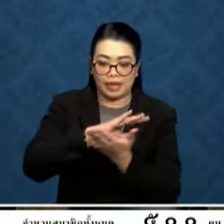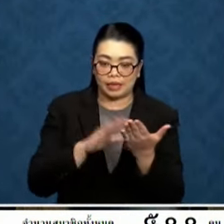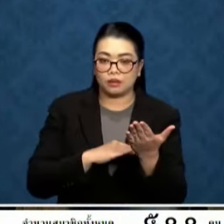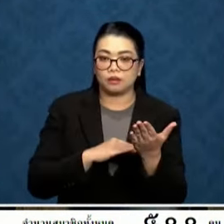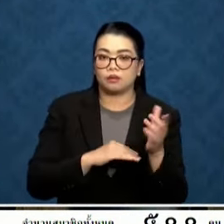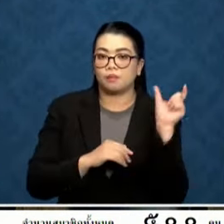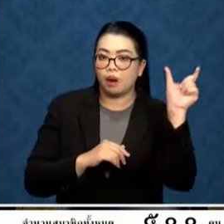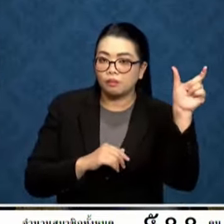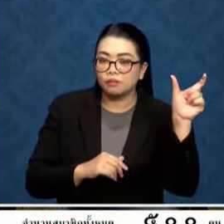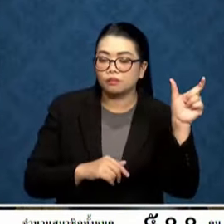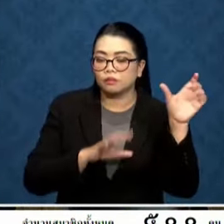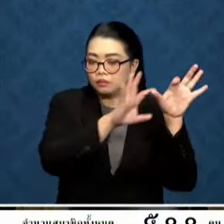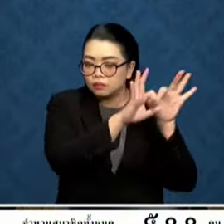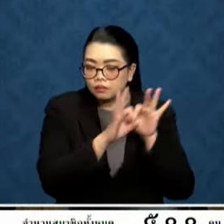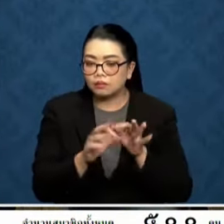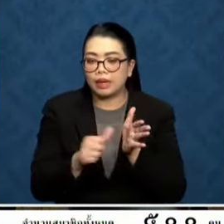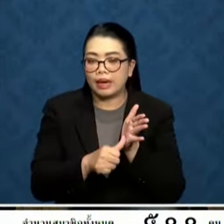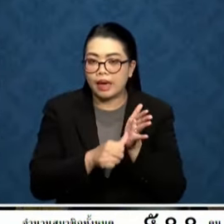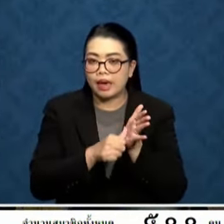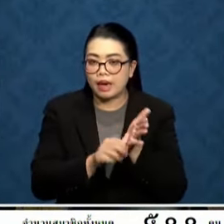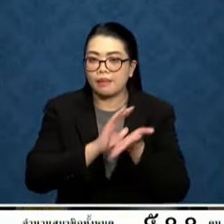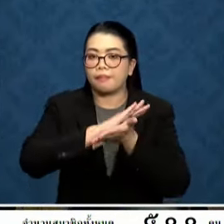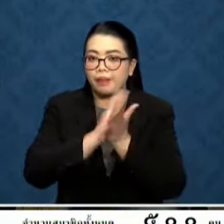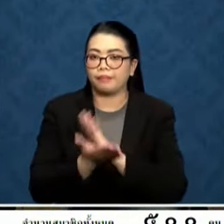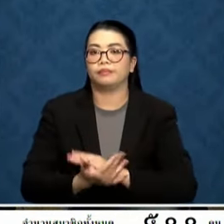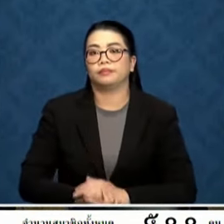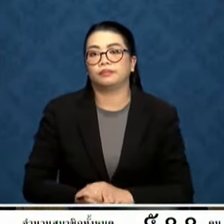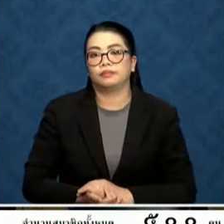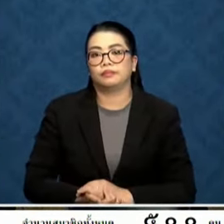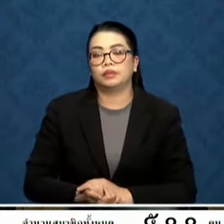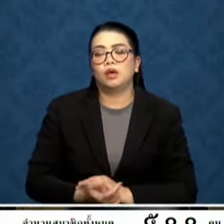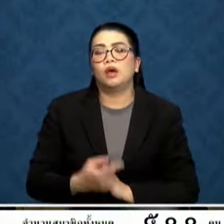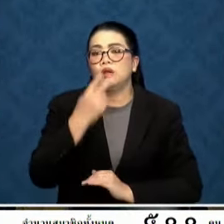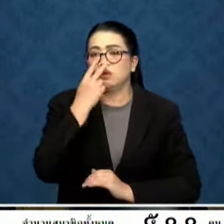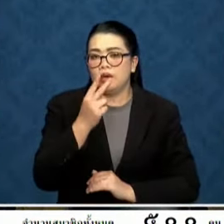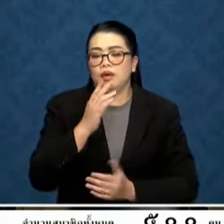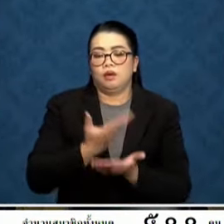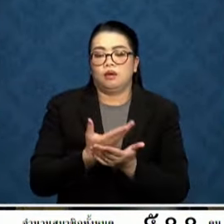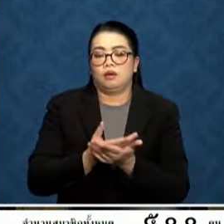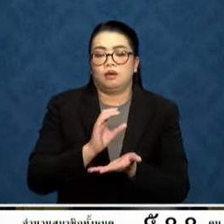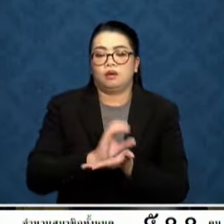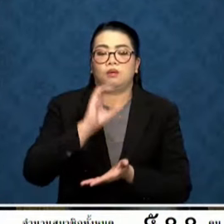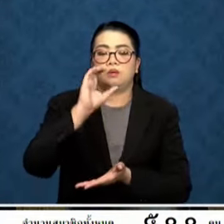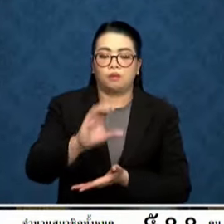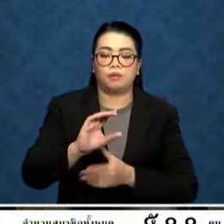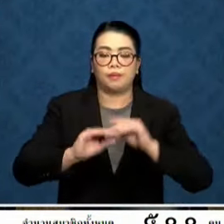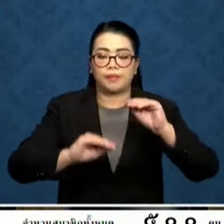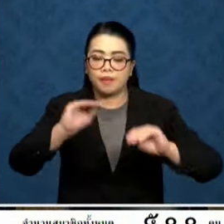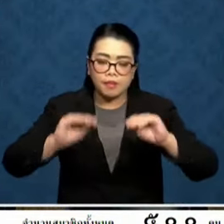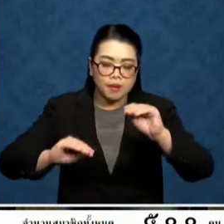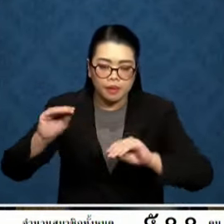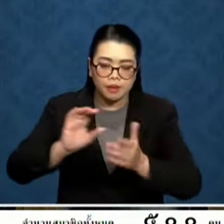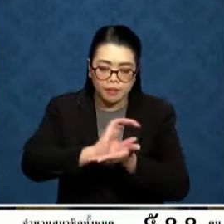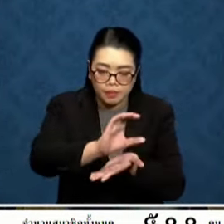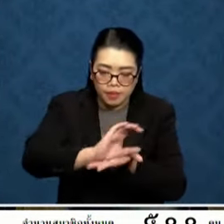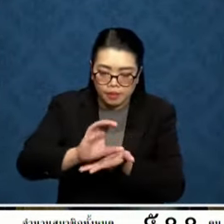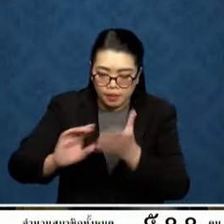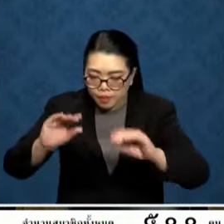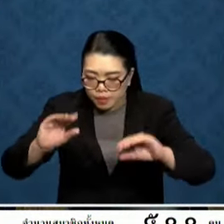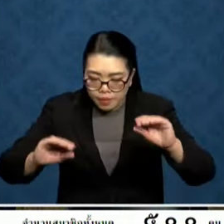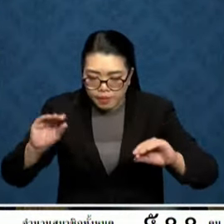ครับเราก็ควรจะเห็นการจัดสรรงบประมาณในร่างพระราชบัติงบประมาณรายจ่าย